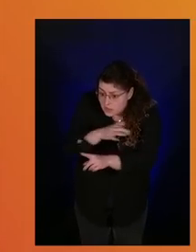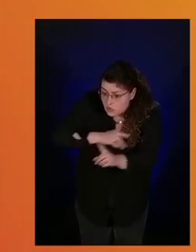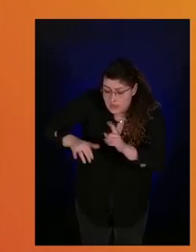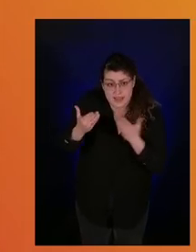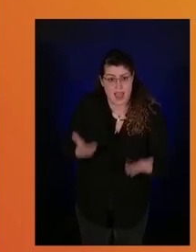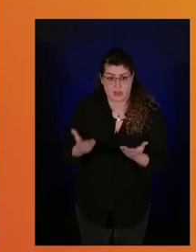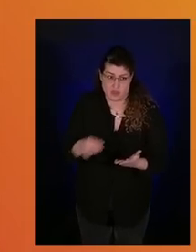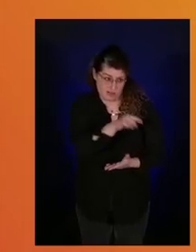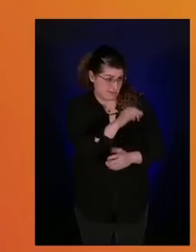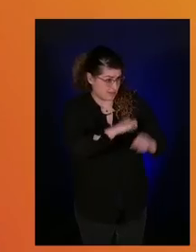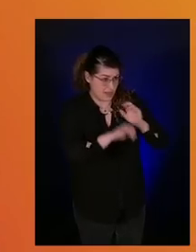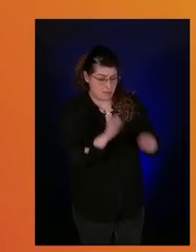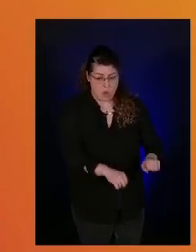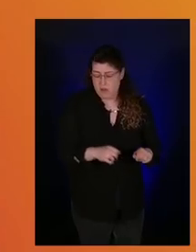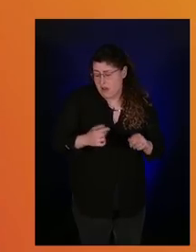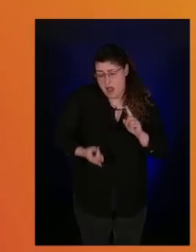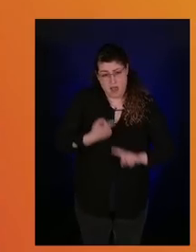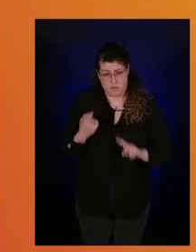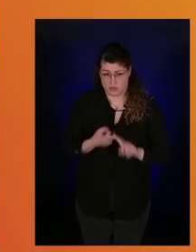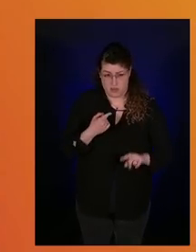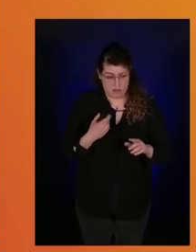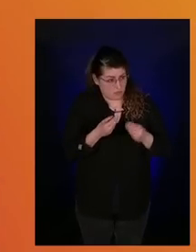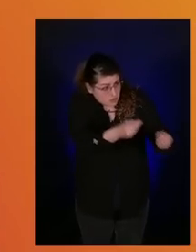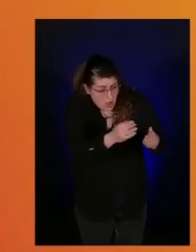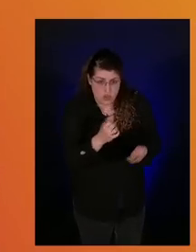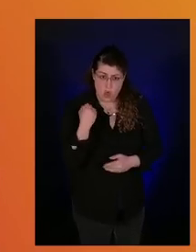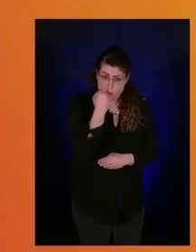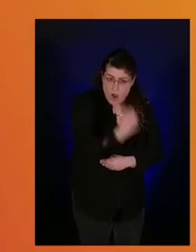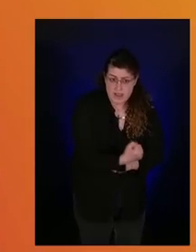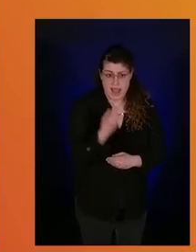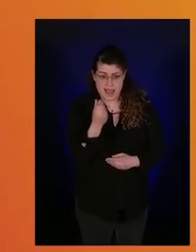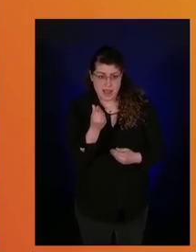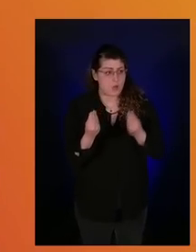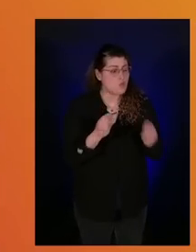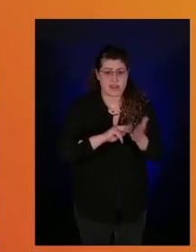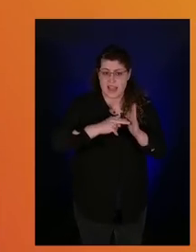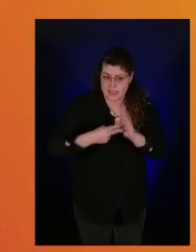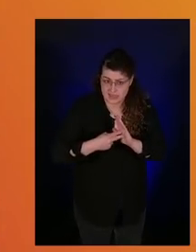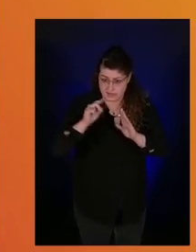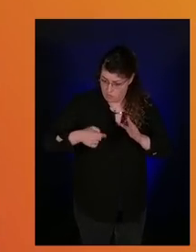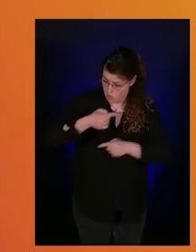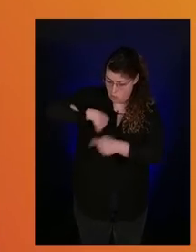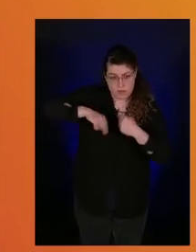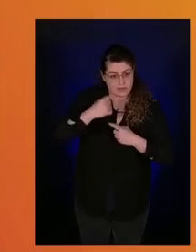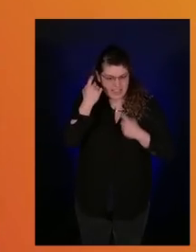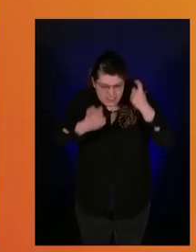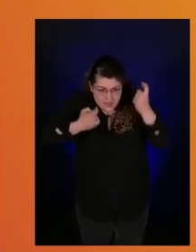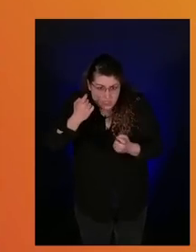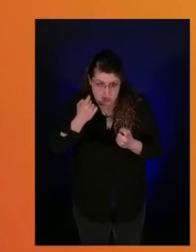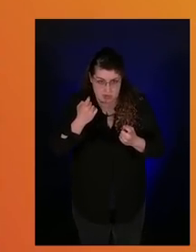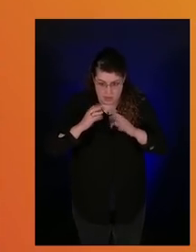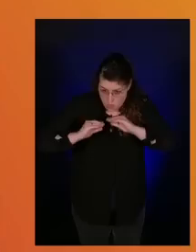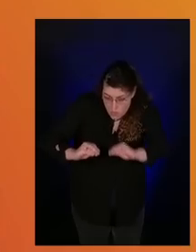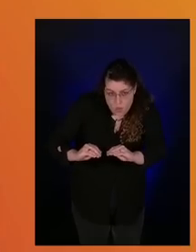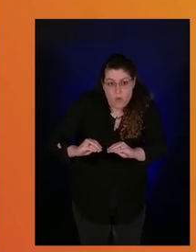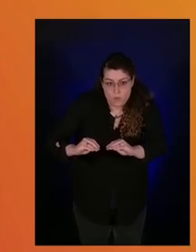même primordial. Ces moyens, qu'ils soient financiers ou techniques, doivent être réfléchis avec les camarades et leur mise en application le